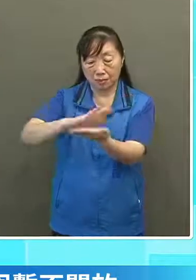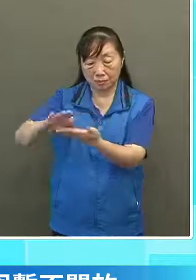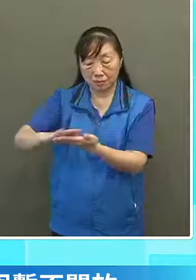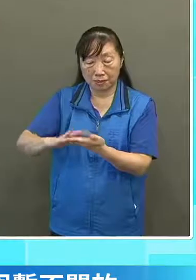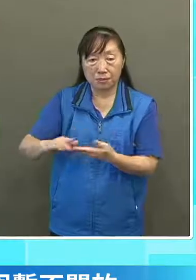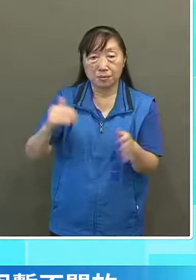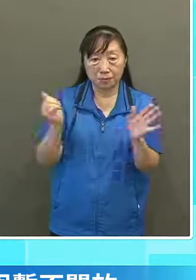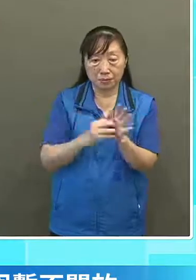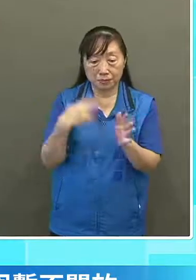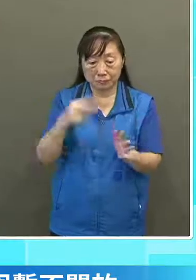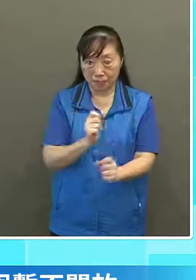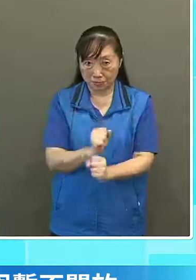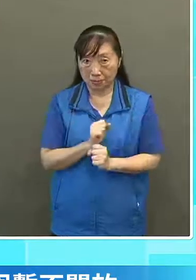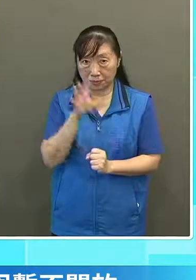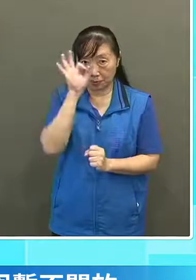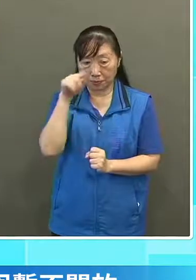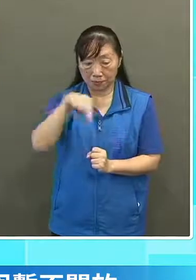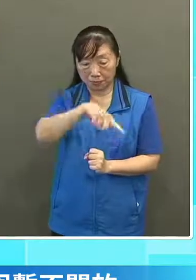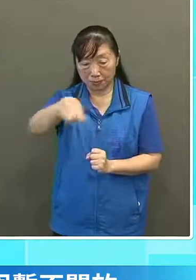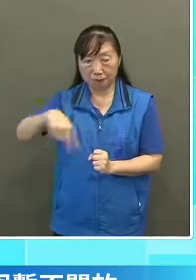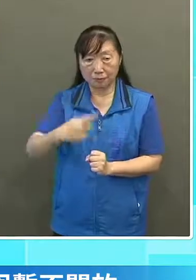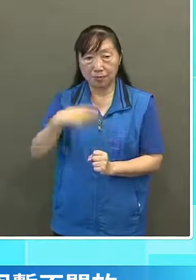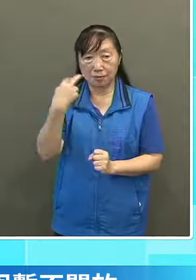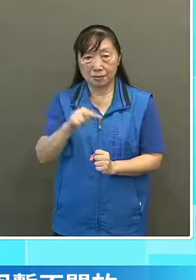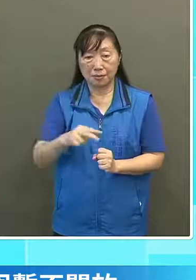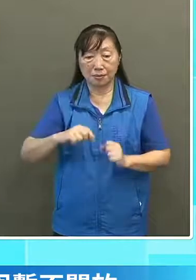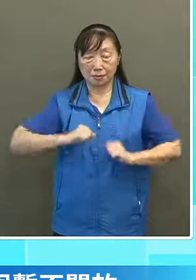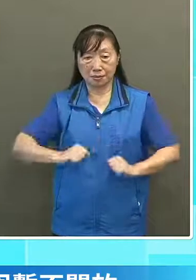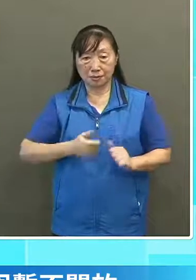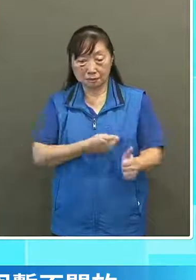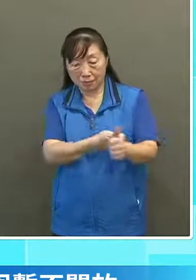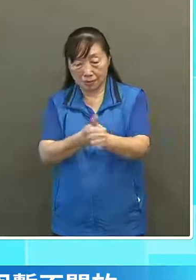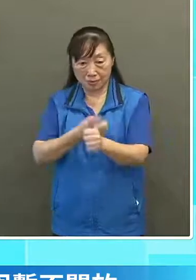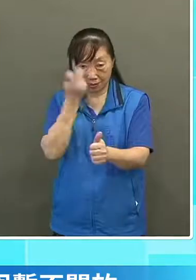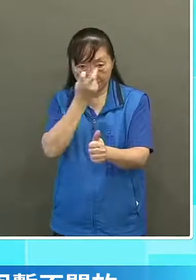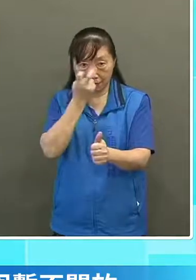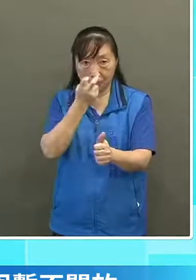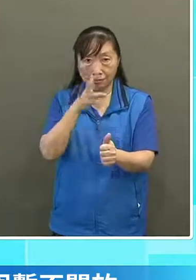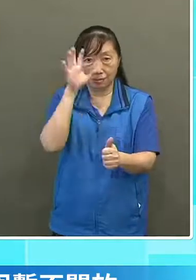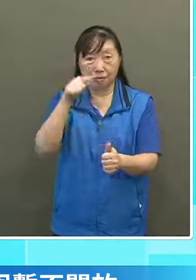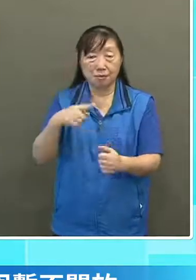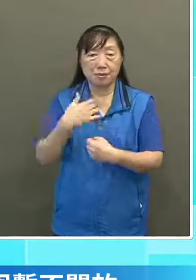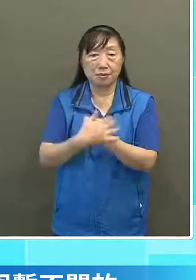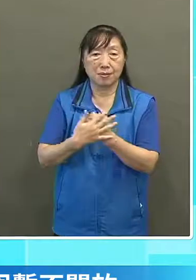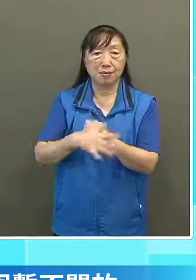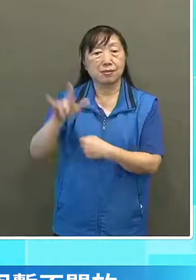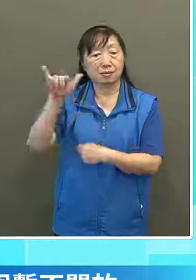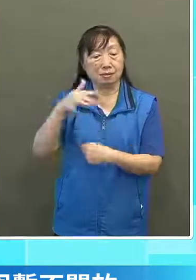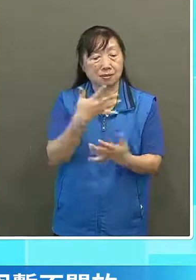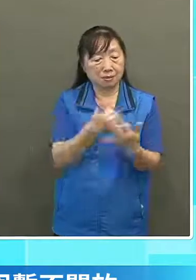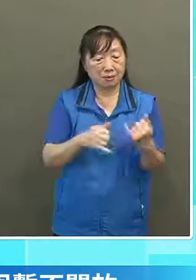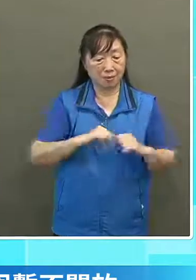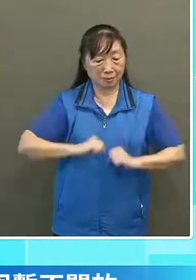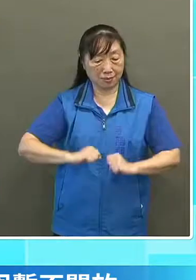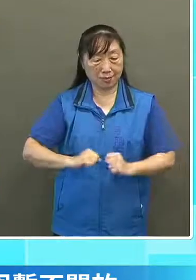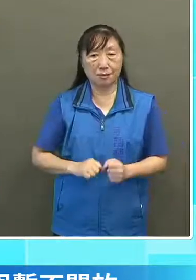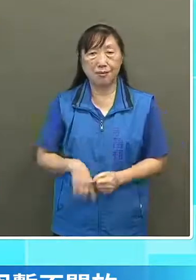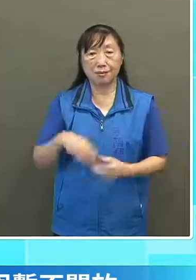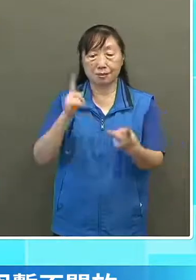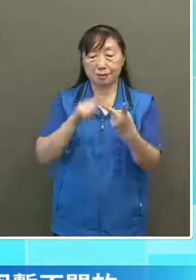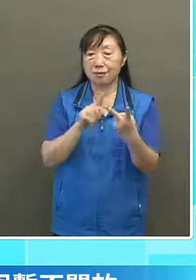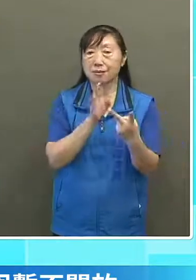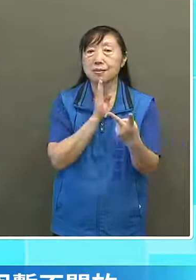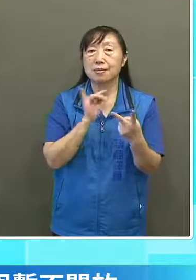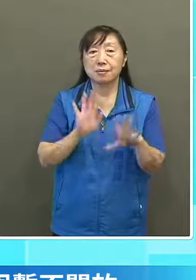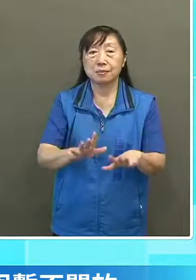情的状况，并进行健康追踪管理，以确保师生的健康。第二个部分，目前